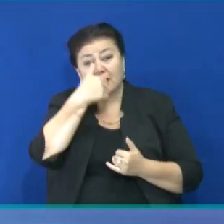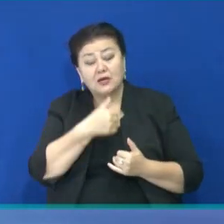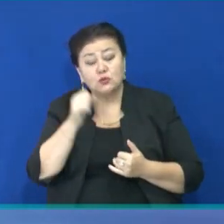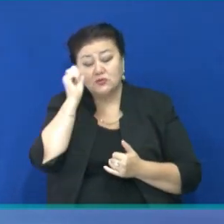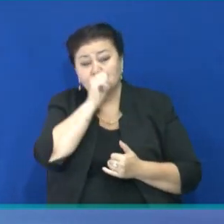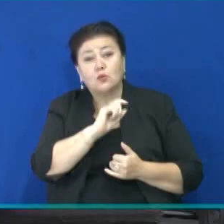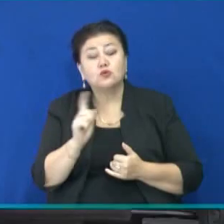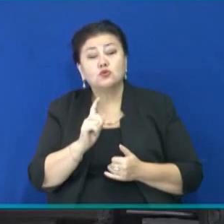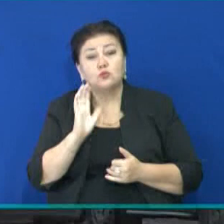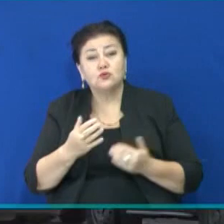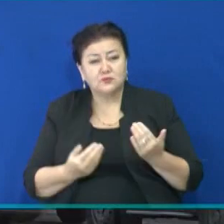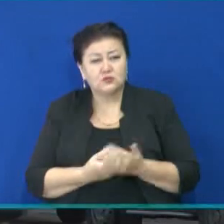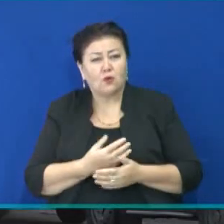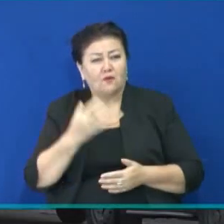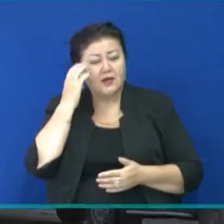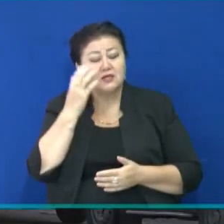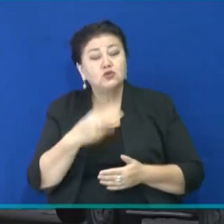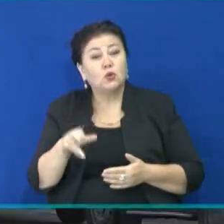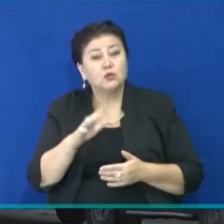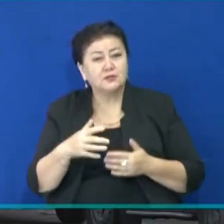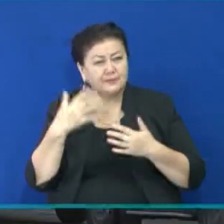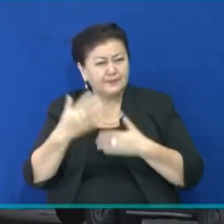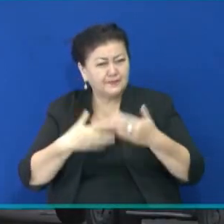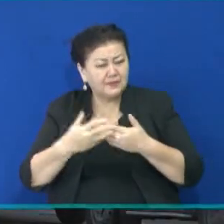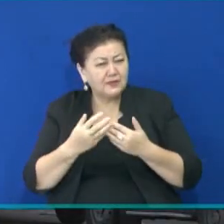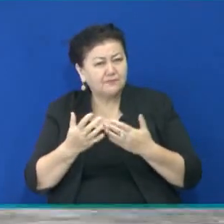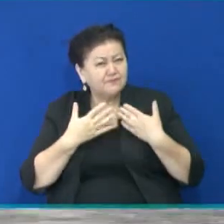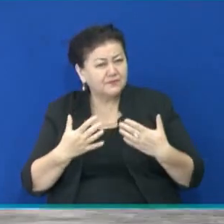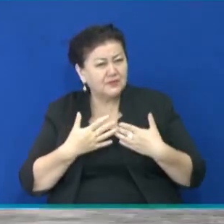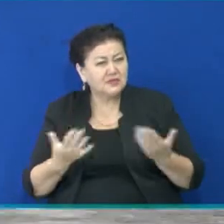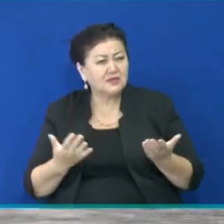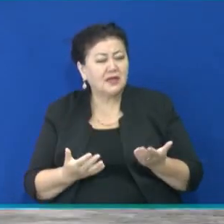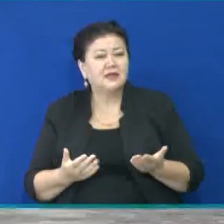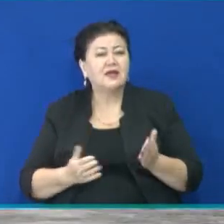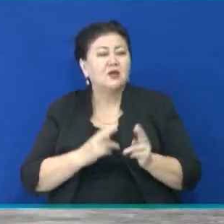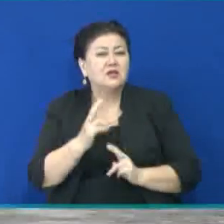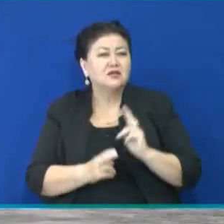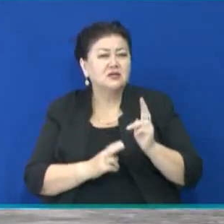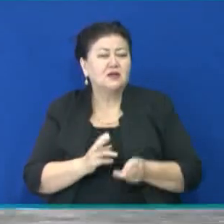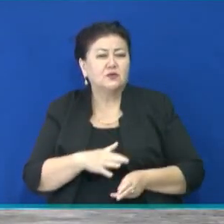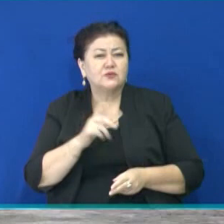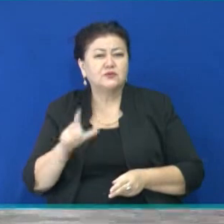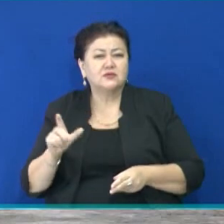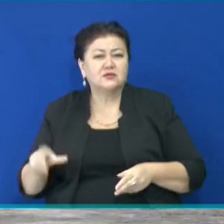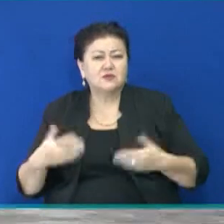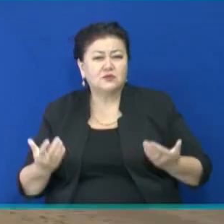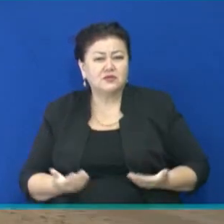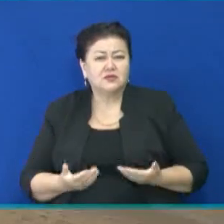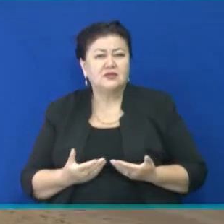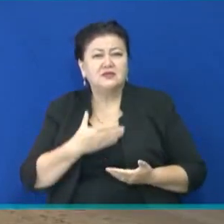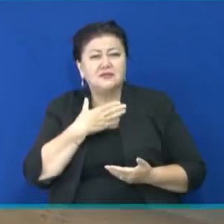тілшіміз біліп келді. Семейліктер әр жылы маусымы сайын қара қар үшін шағымданып келеді. Арнамыздың